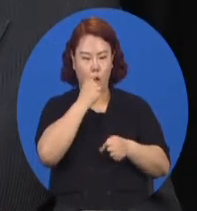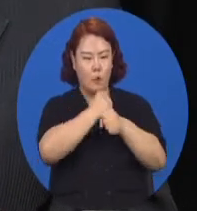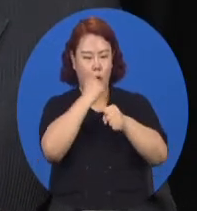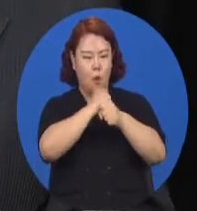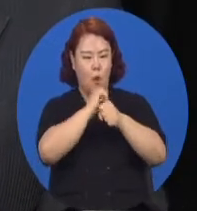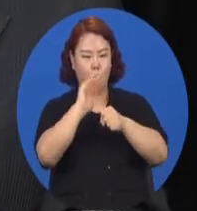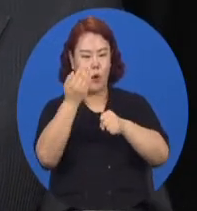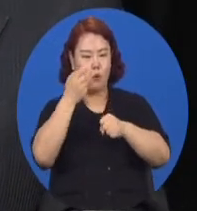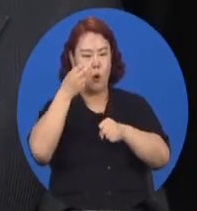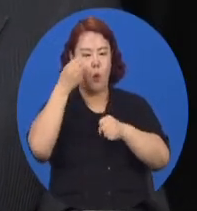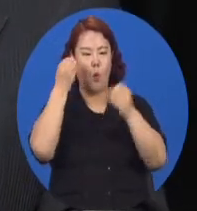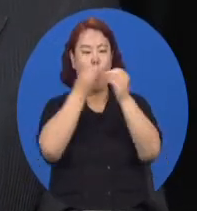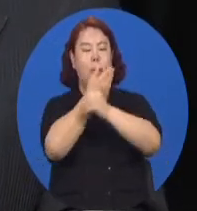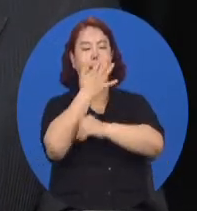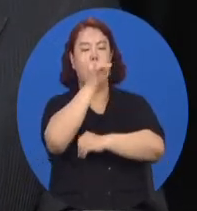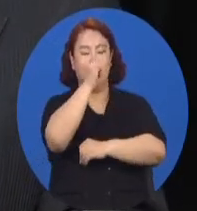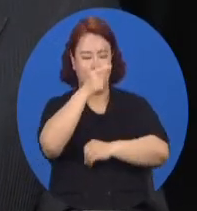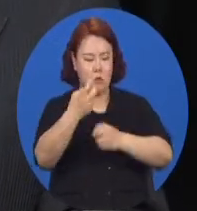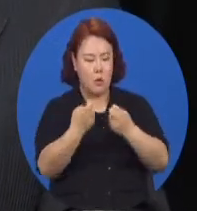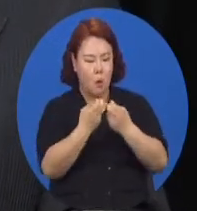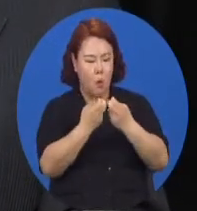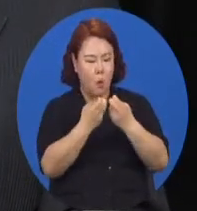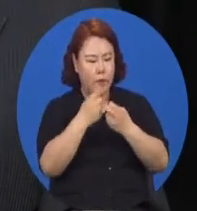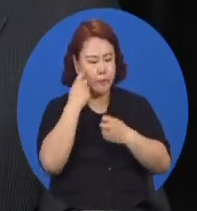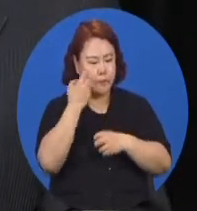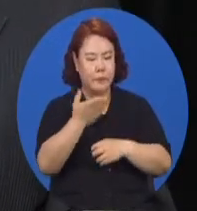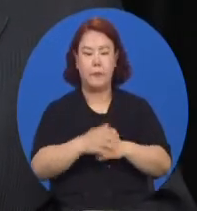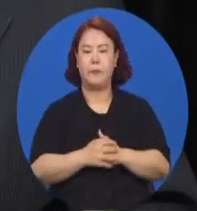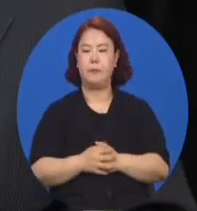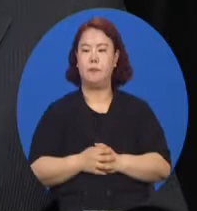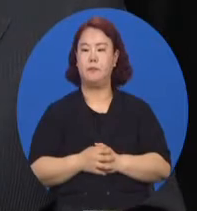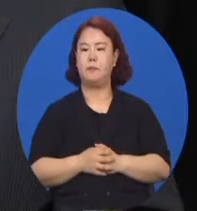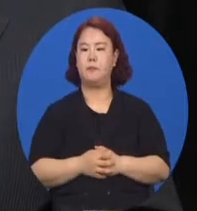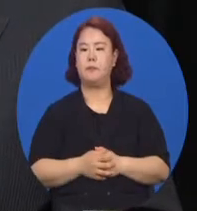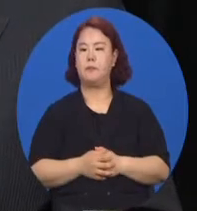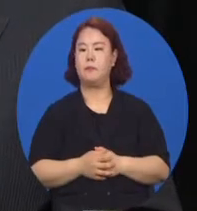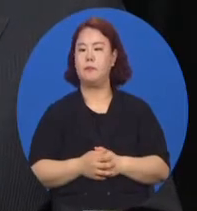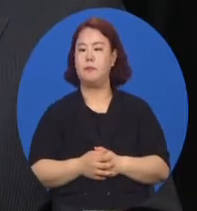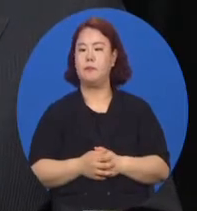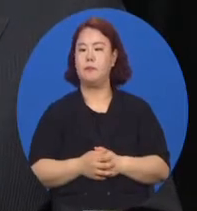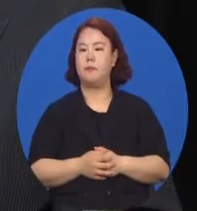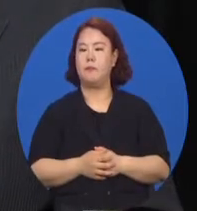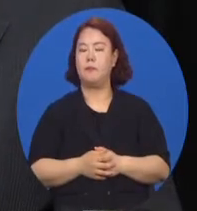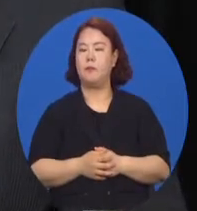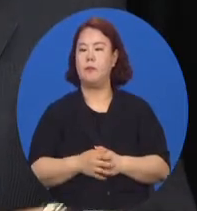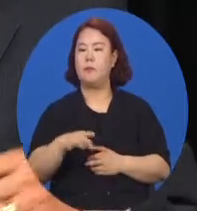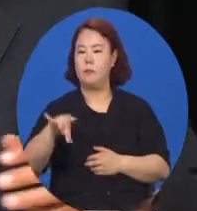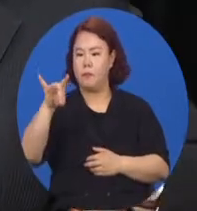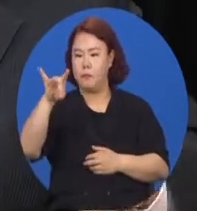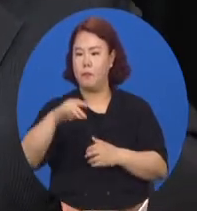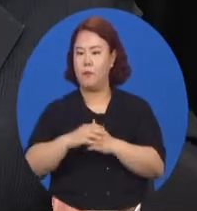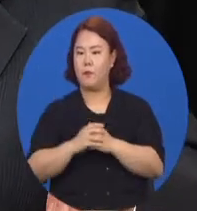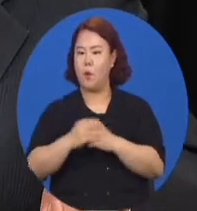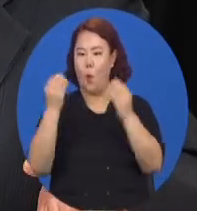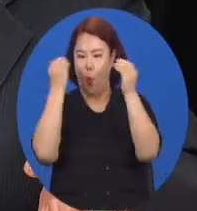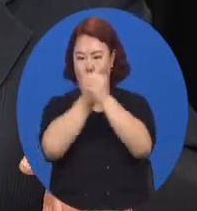소지가 있는데 이분은 어떻게 생각하는지 견해를 말씀해 주시기 바랍니다. 좋은 질문이신데요. 일단은 그